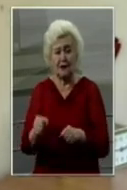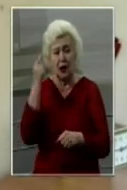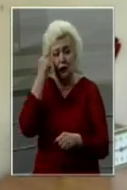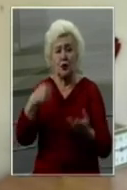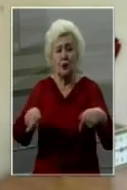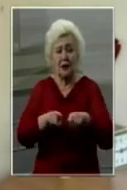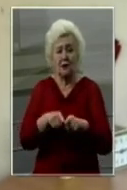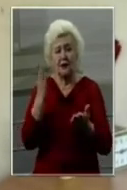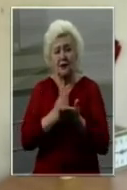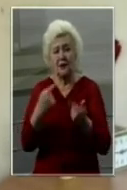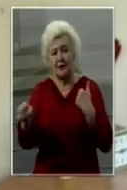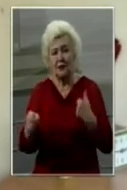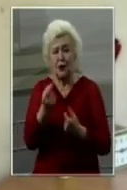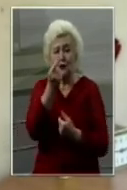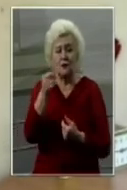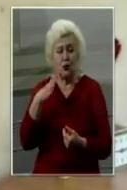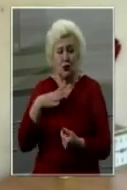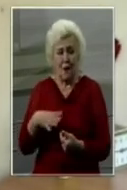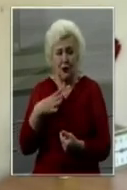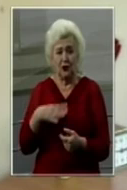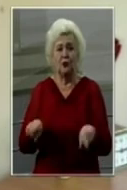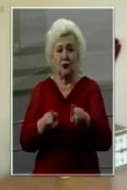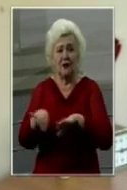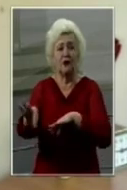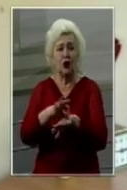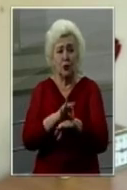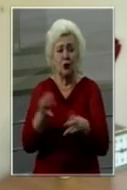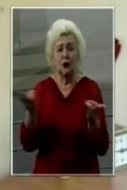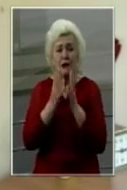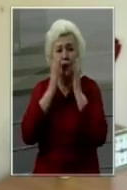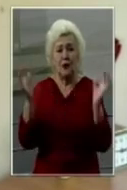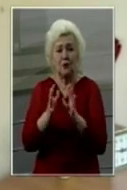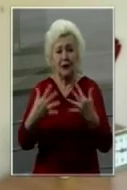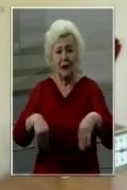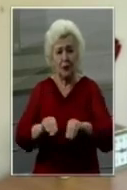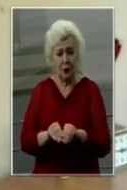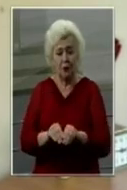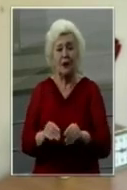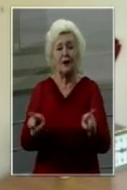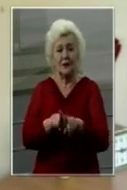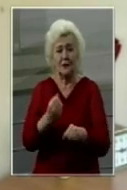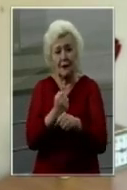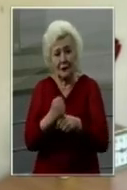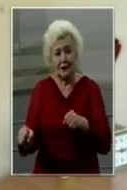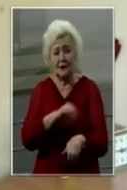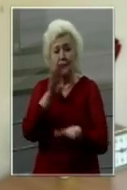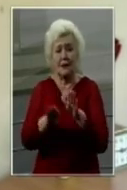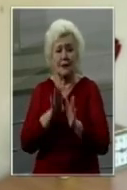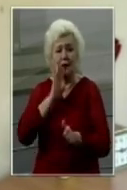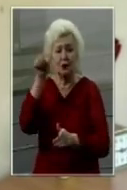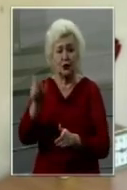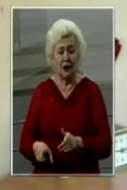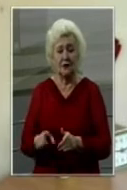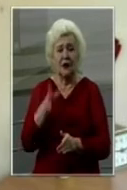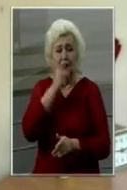є розбіжності, трохи потерплю, це все ж таки чоловік, треба зберегти родину. Але все ж це насильство над жінкою. І жінка